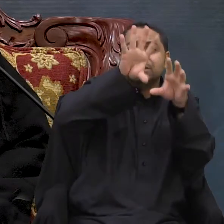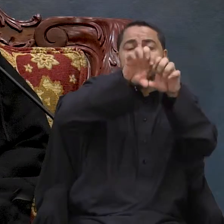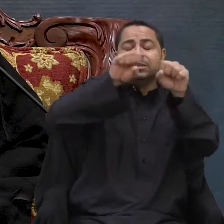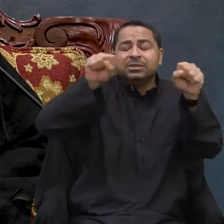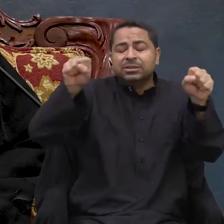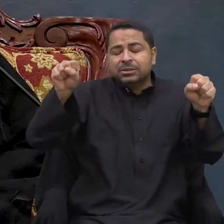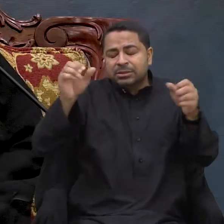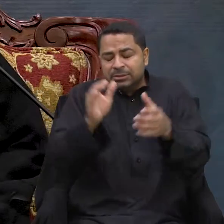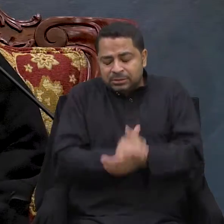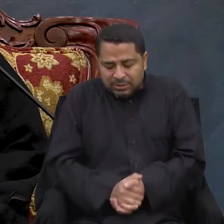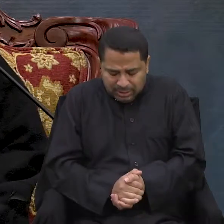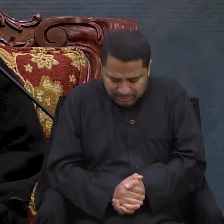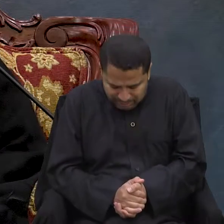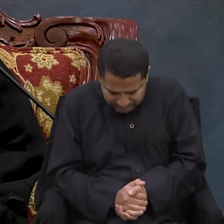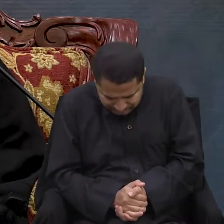وحسينا.